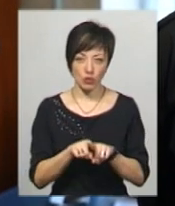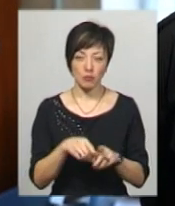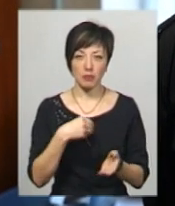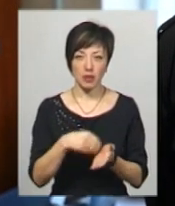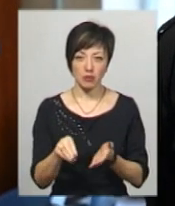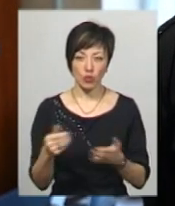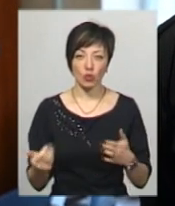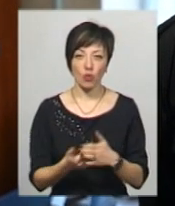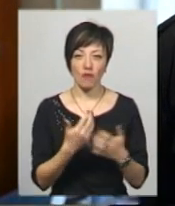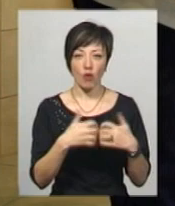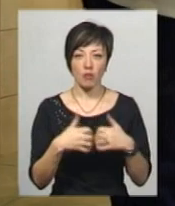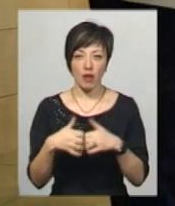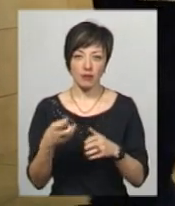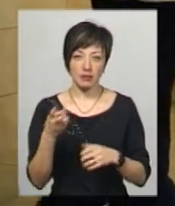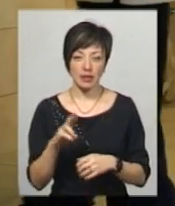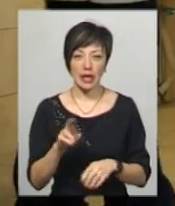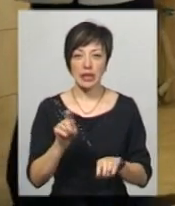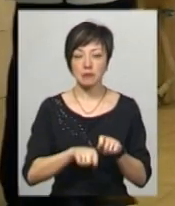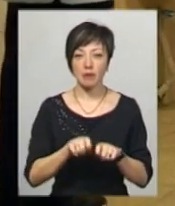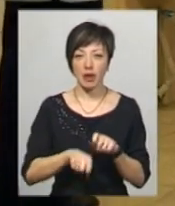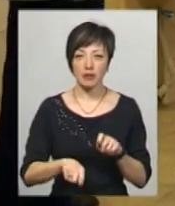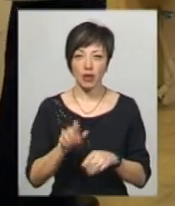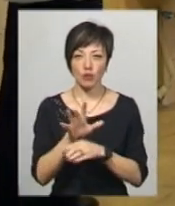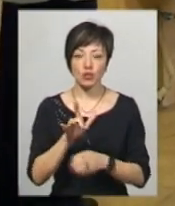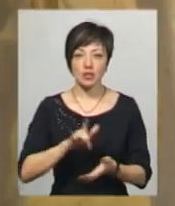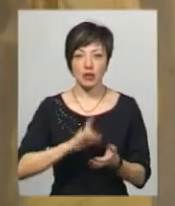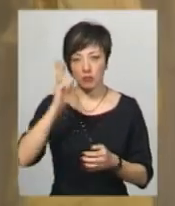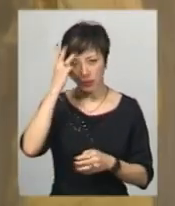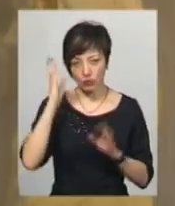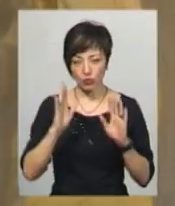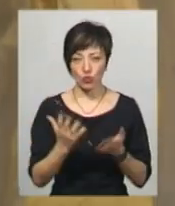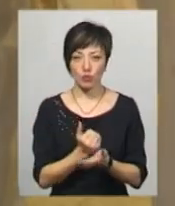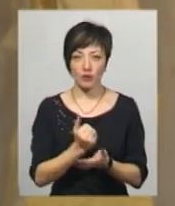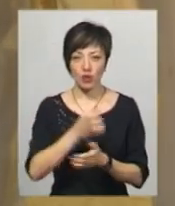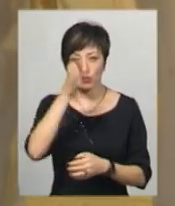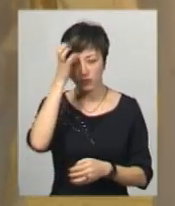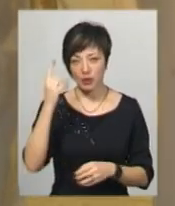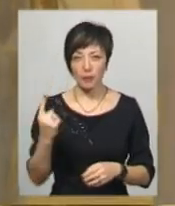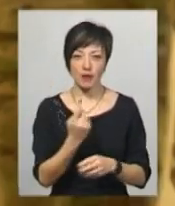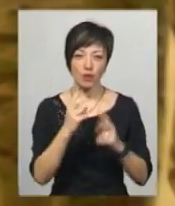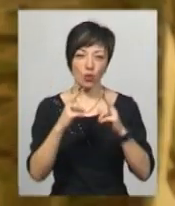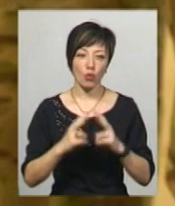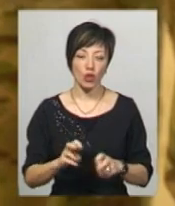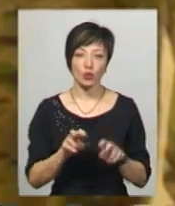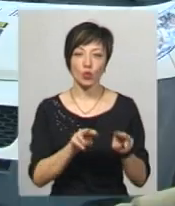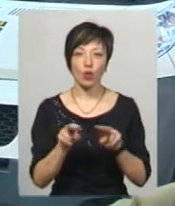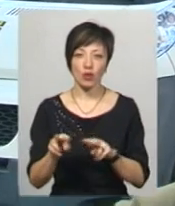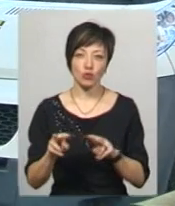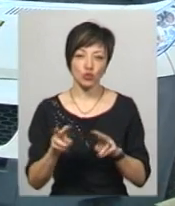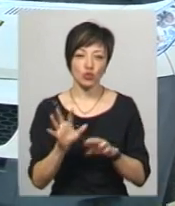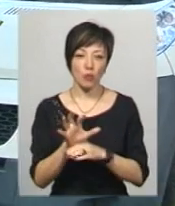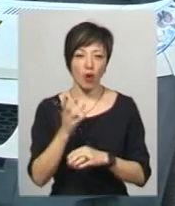придбано нове обладнання. Інспектори кінологічного центру, що у Хмельницькому, будуть здобувати освіту первинного огляду та догляду собак.